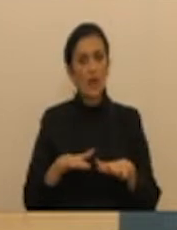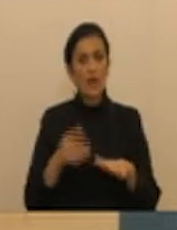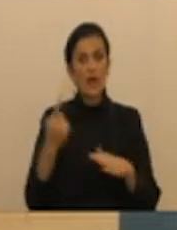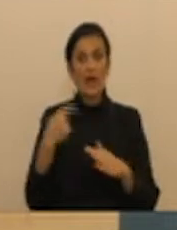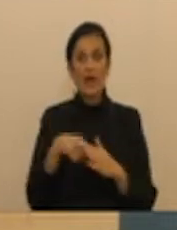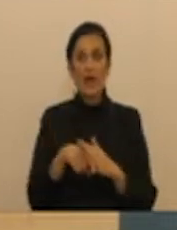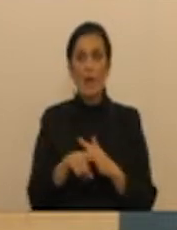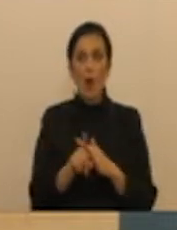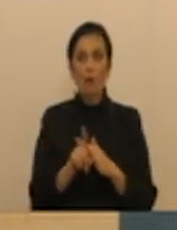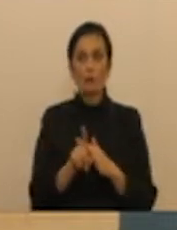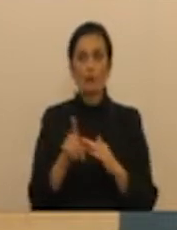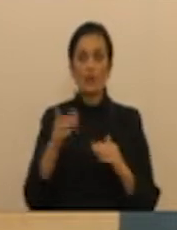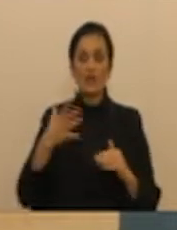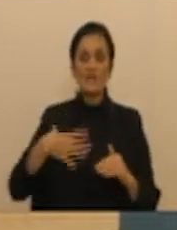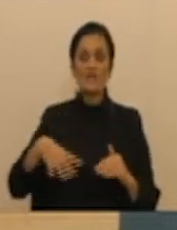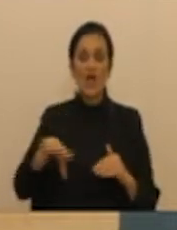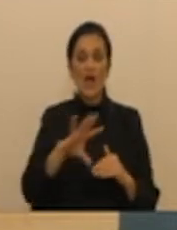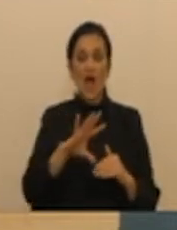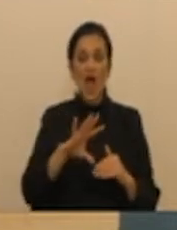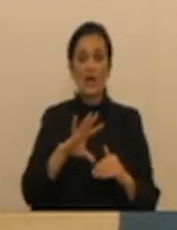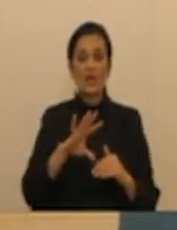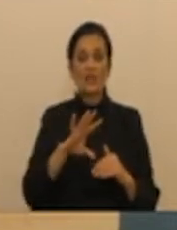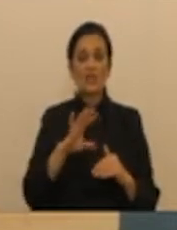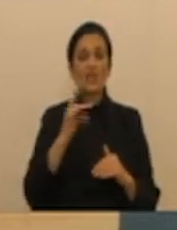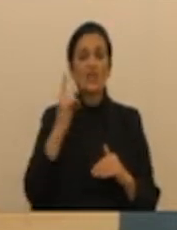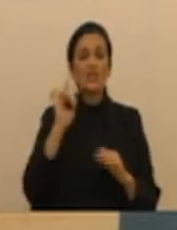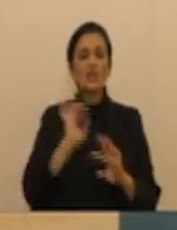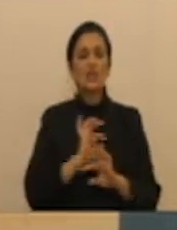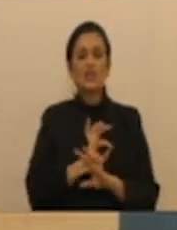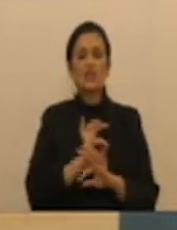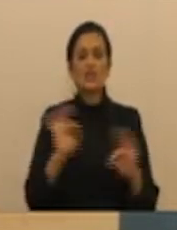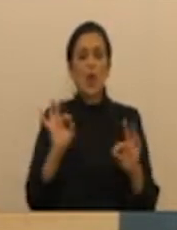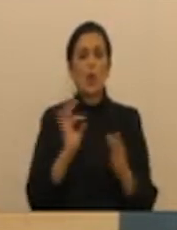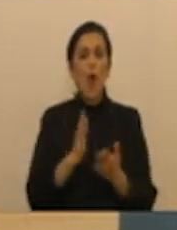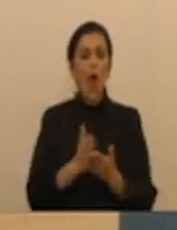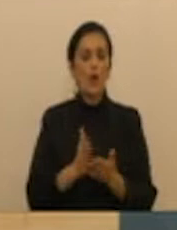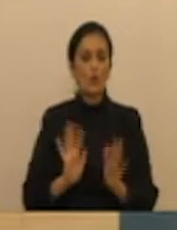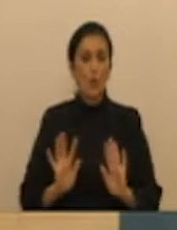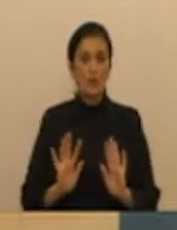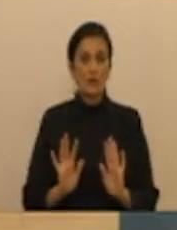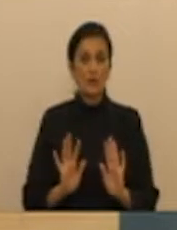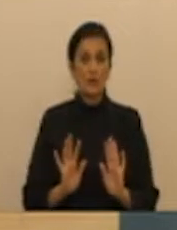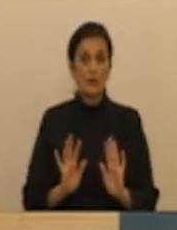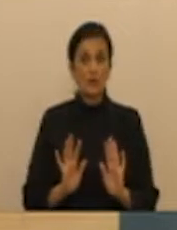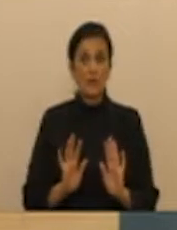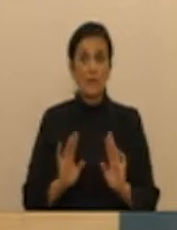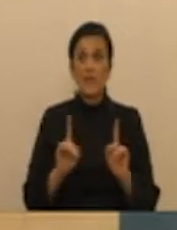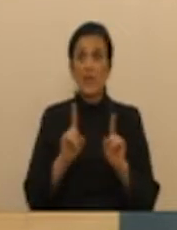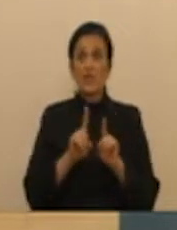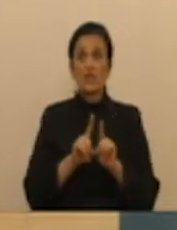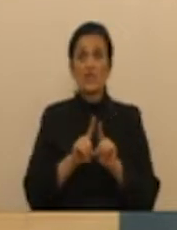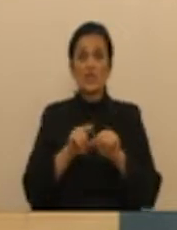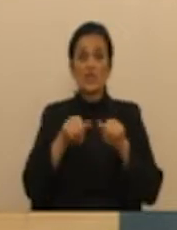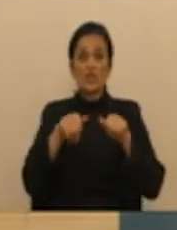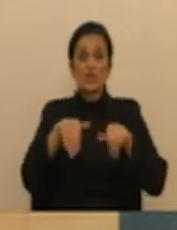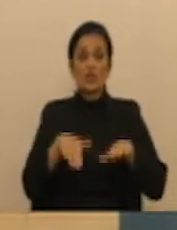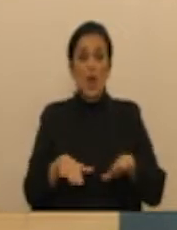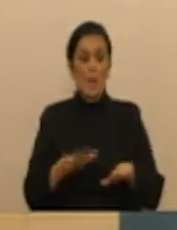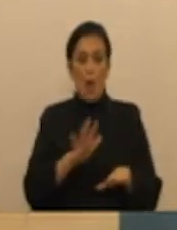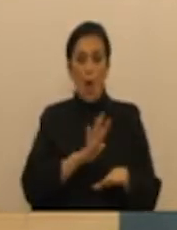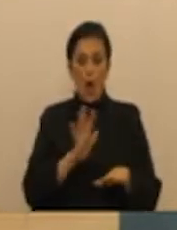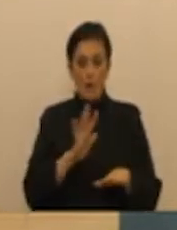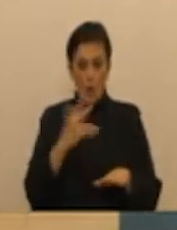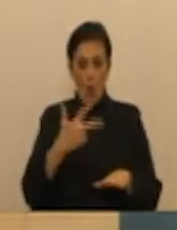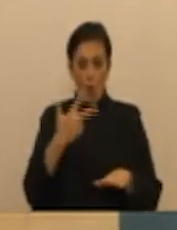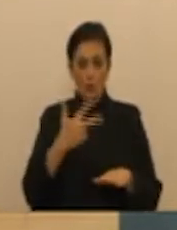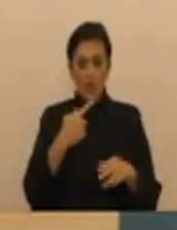გამომდინარე ქვეყანაში იდეოლოგიის არყოფნით. არ იყო ისე ჩამოყალიბებული ეს